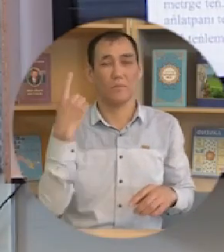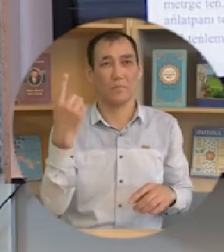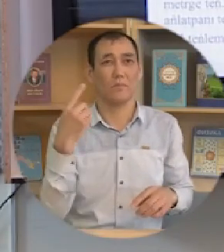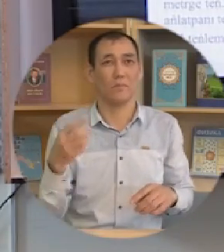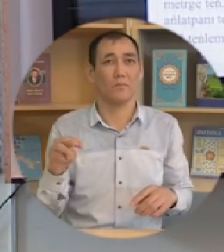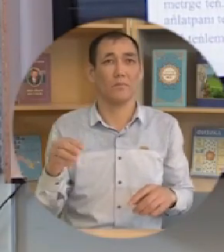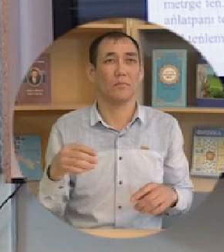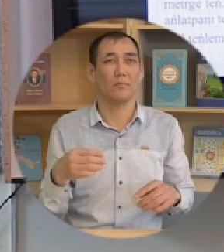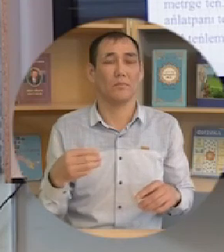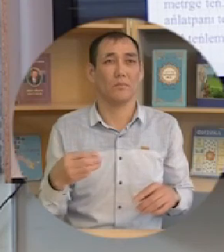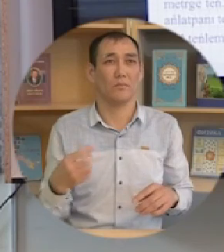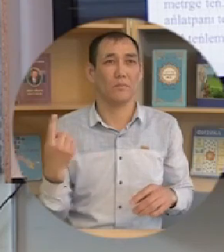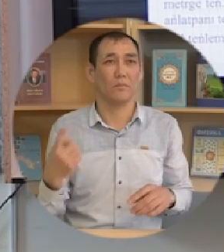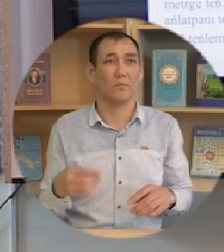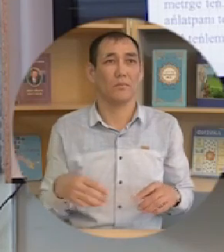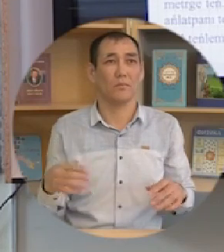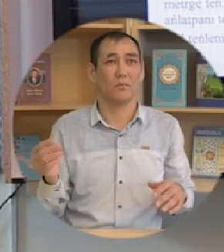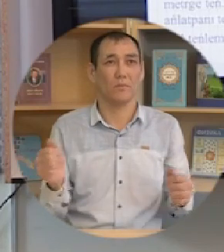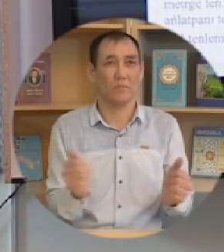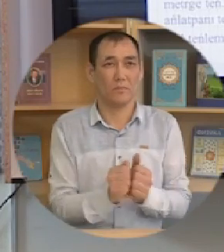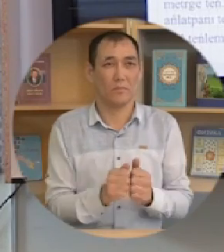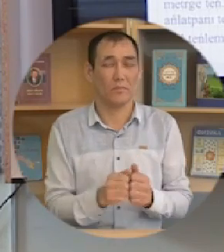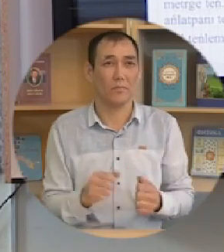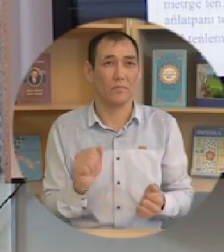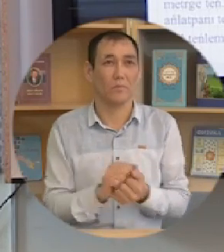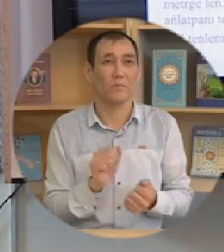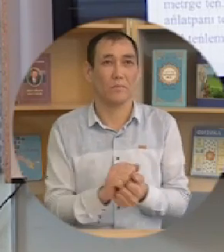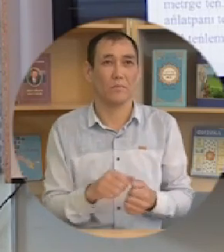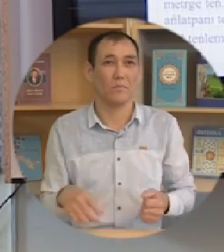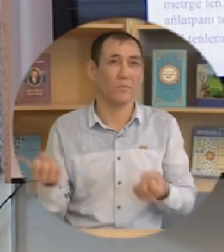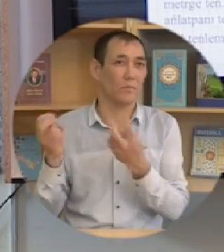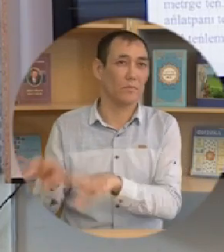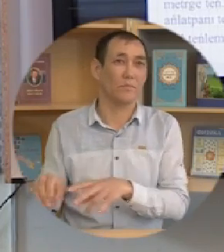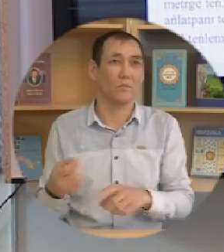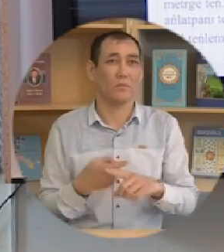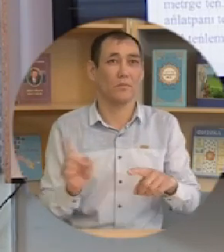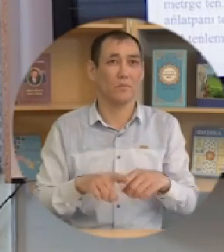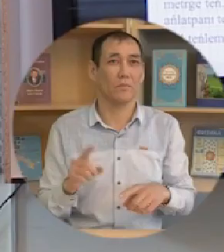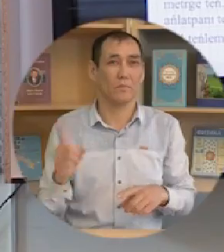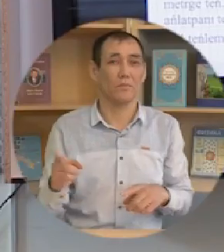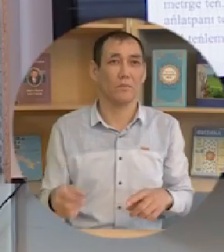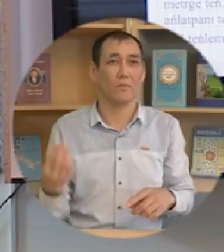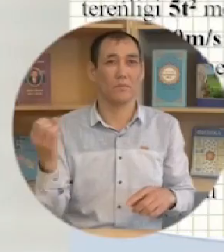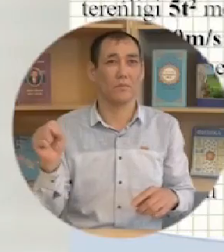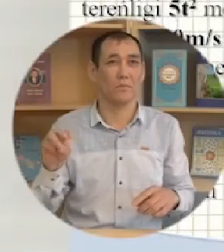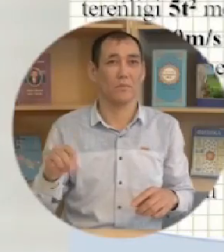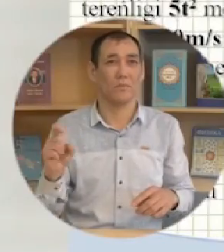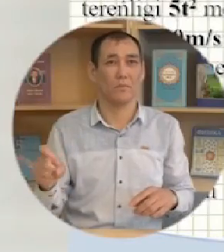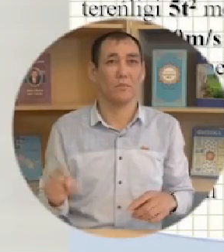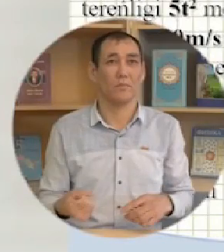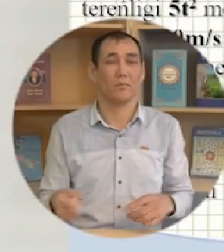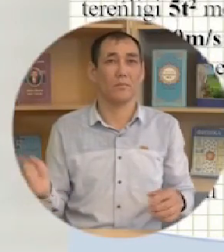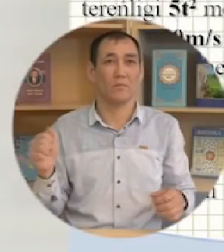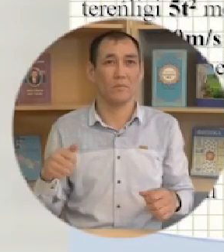мәселе, шахтаға тас тасланды, һәм оның шахта түбіне